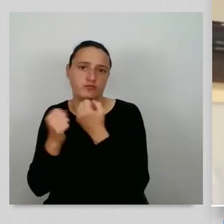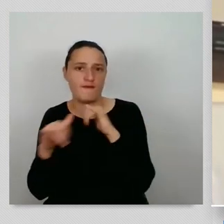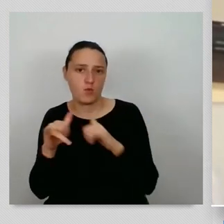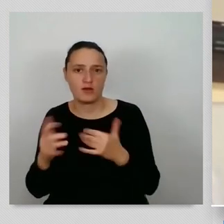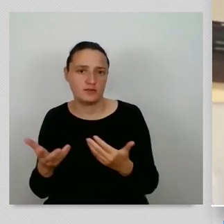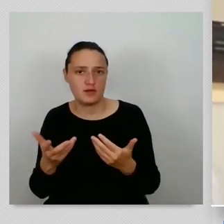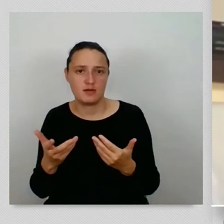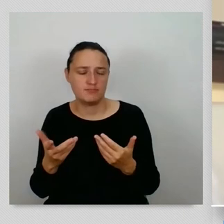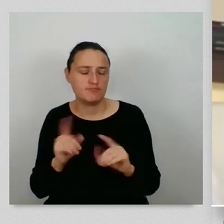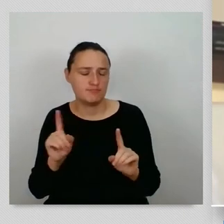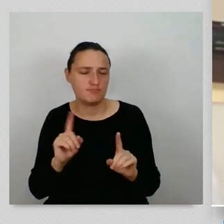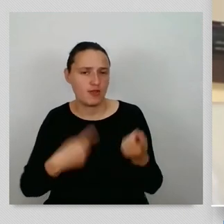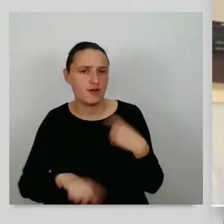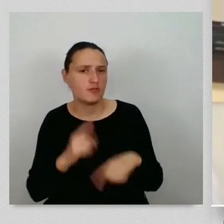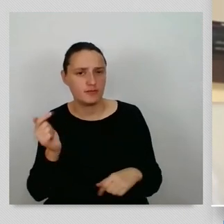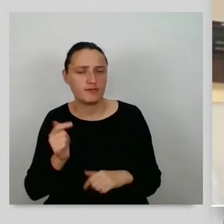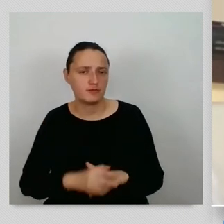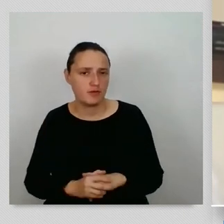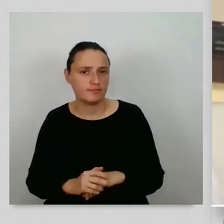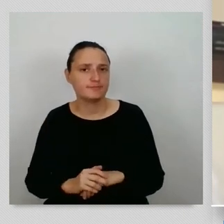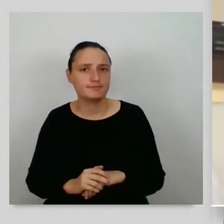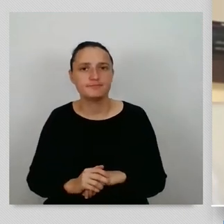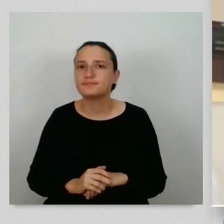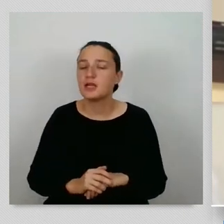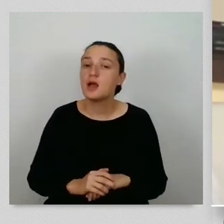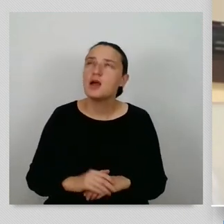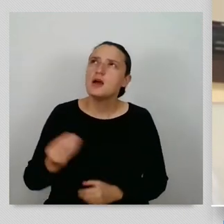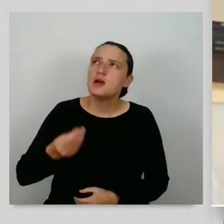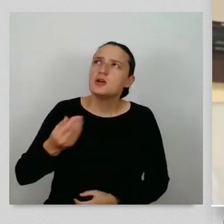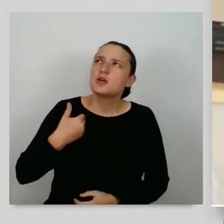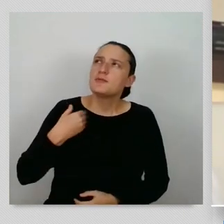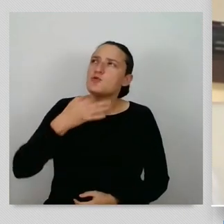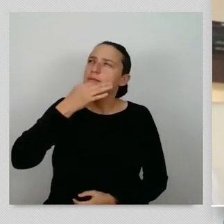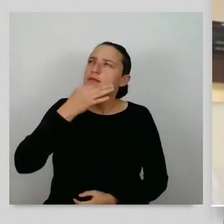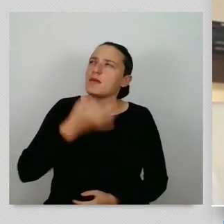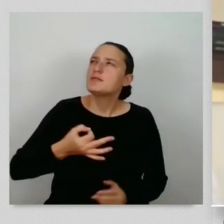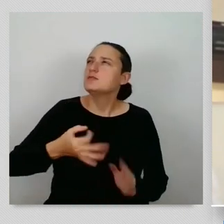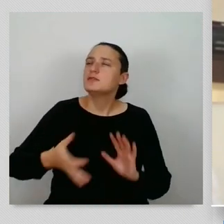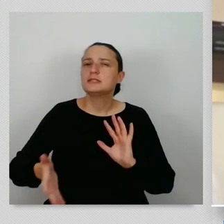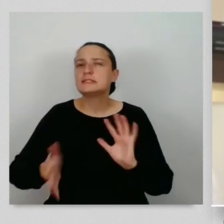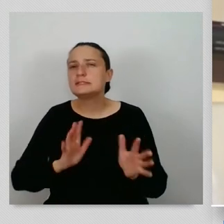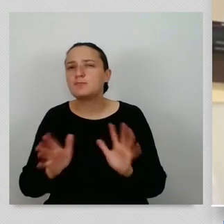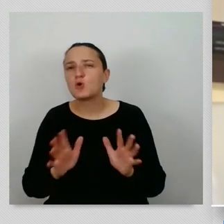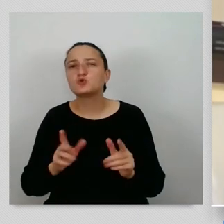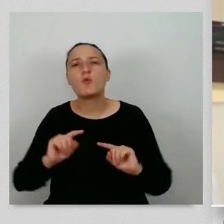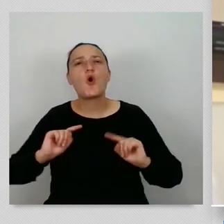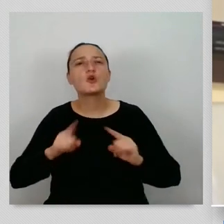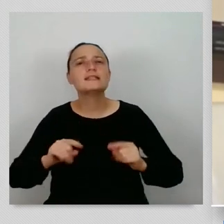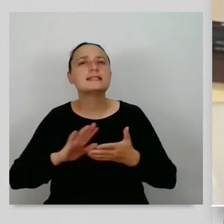ludzi. I było pytanie jeszcze tu o to, w jaki sposób organizacje